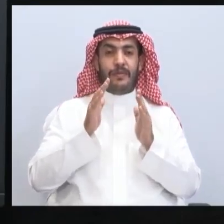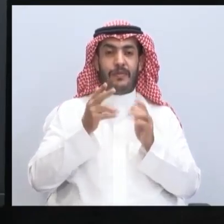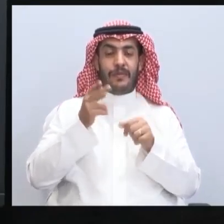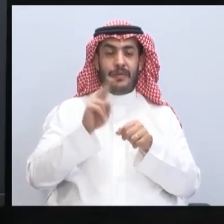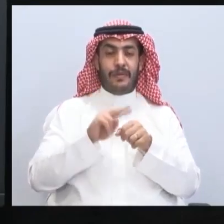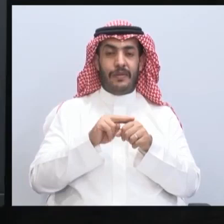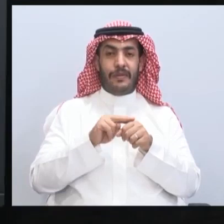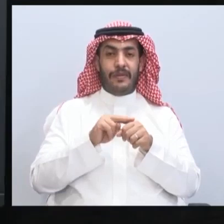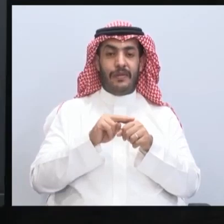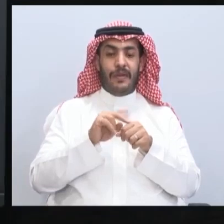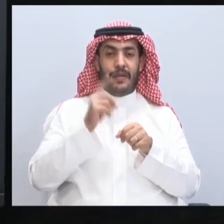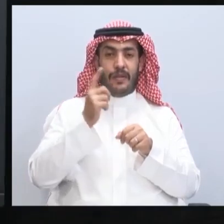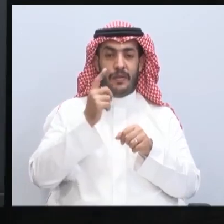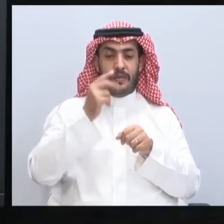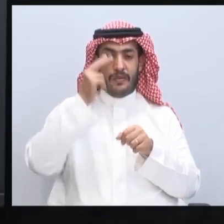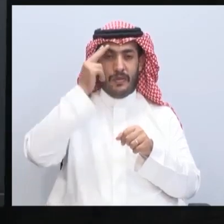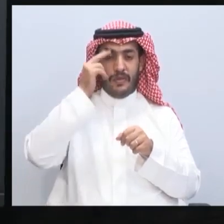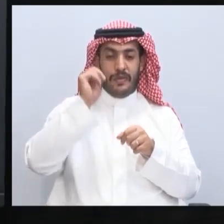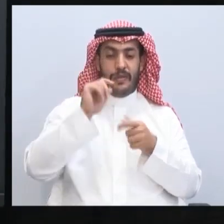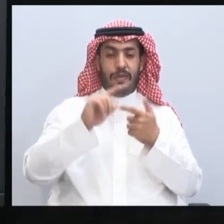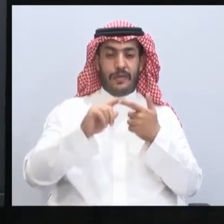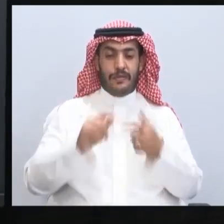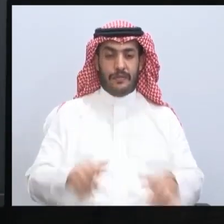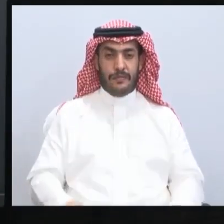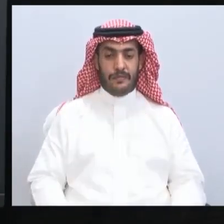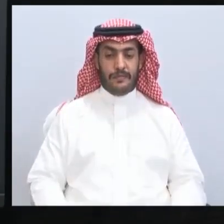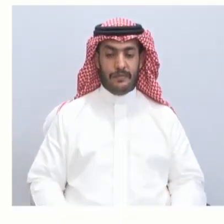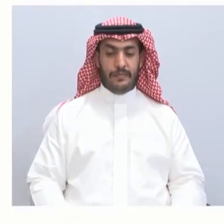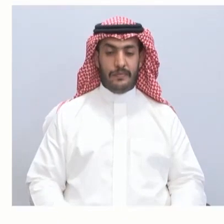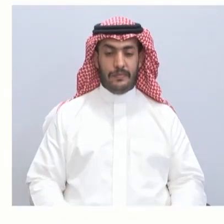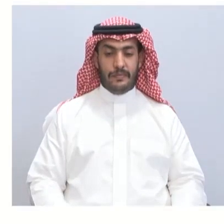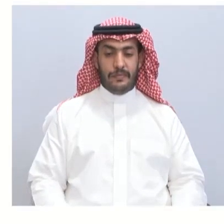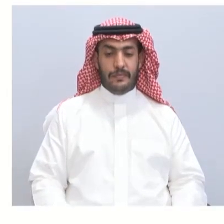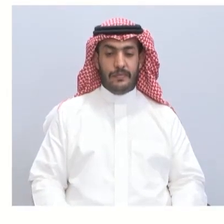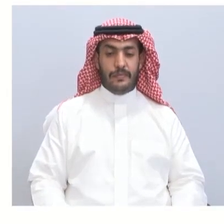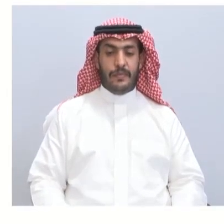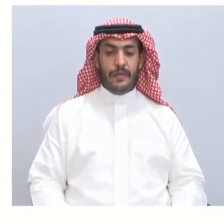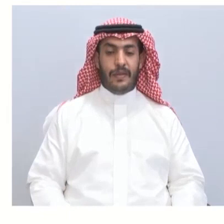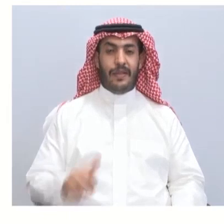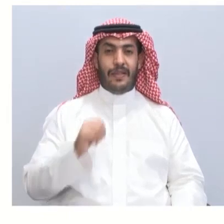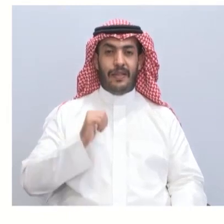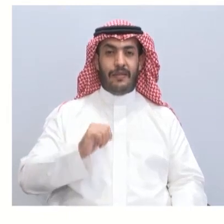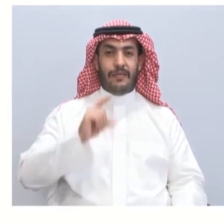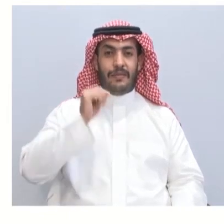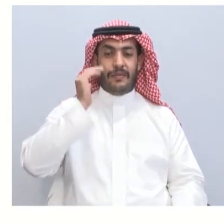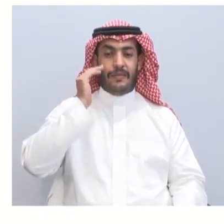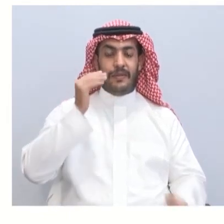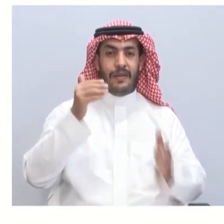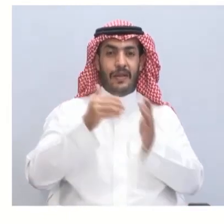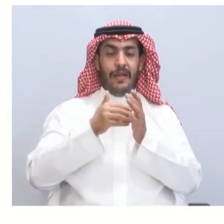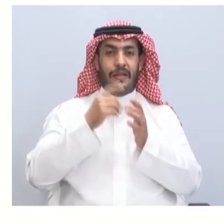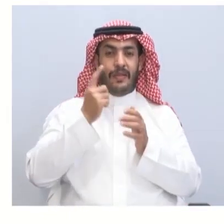ثانيه للدوله السعوديه الثانيه ابنائي وبناتي الطلاب نهايه